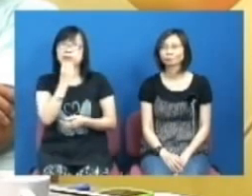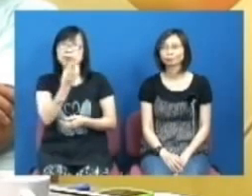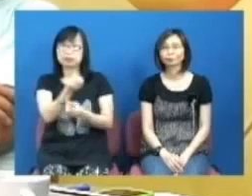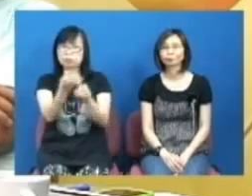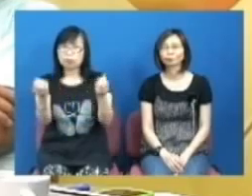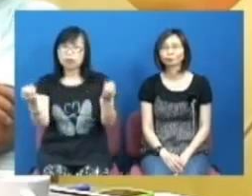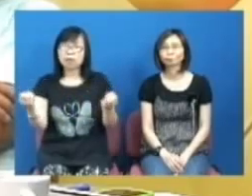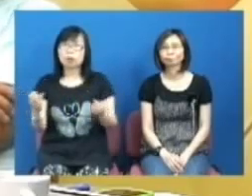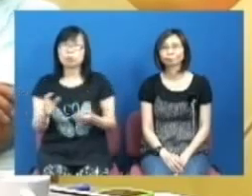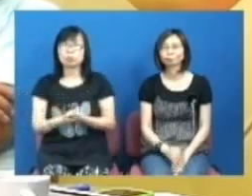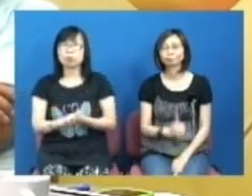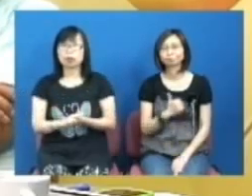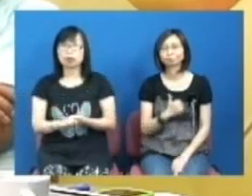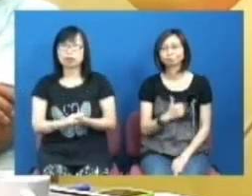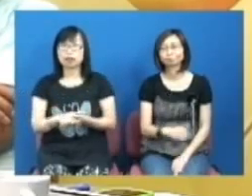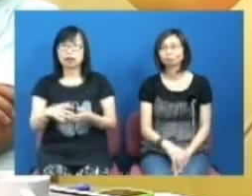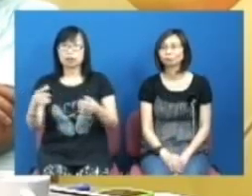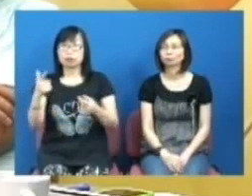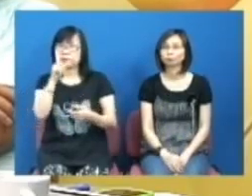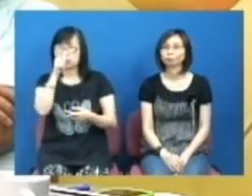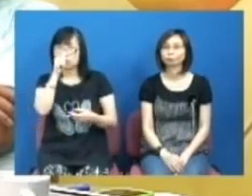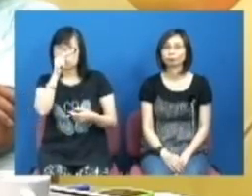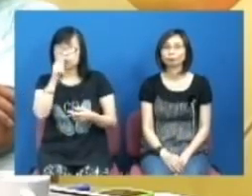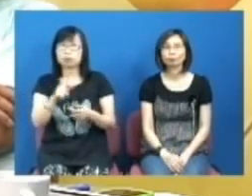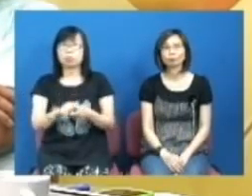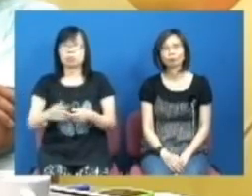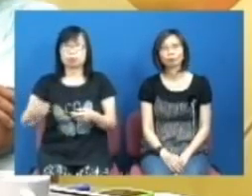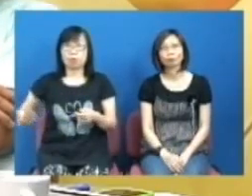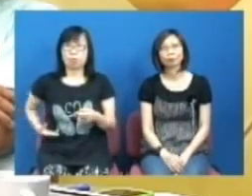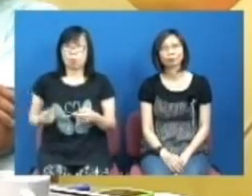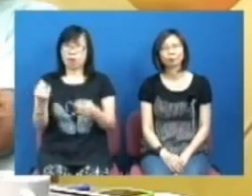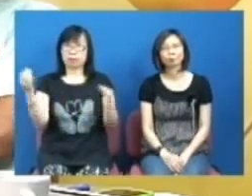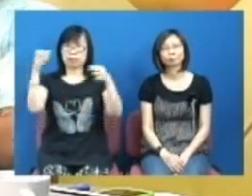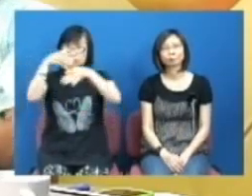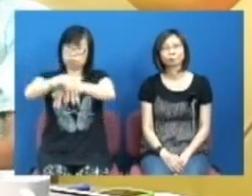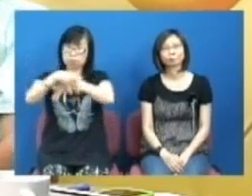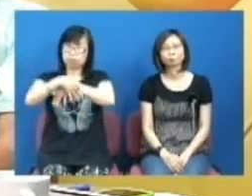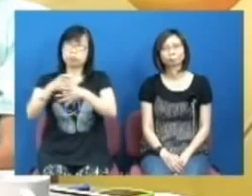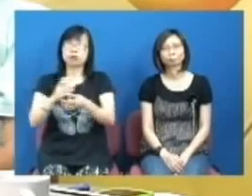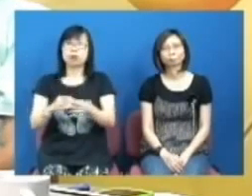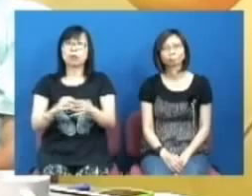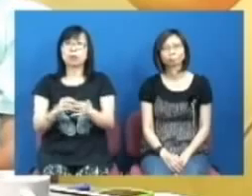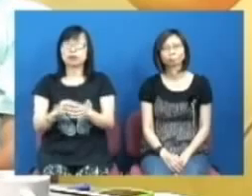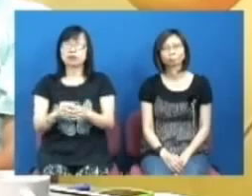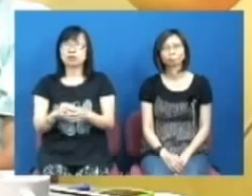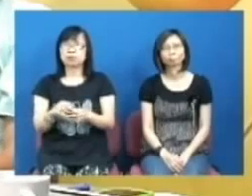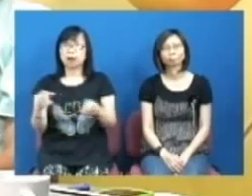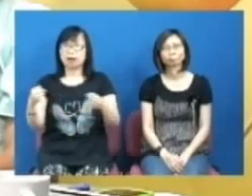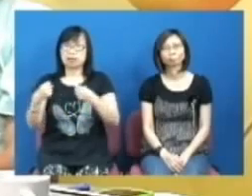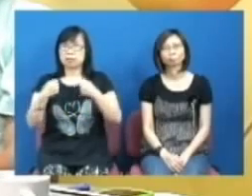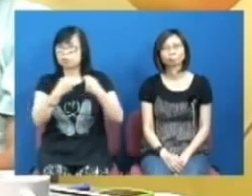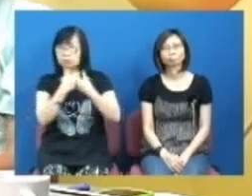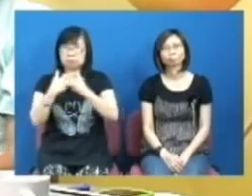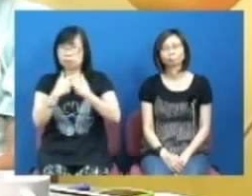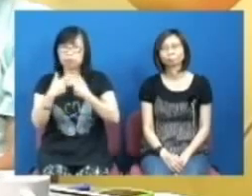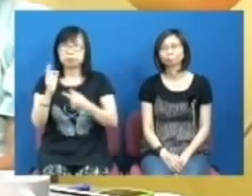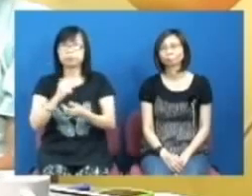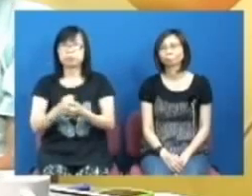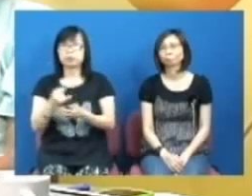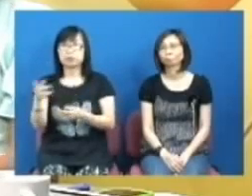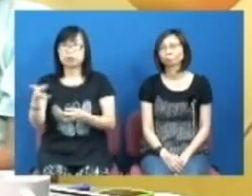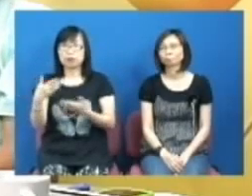沒辦法跟這個蘇聯操縱的華沙公約集團國是這個對峙，這個是